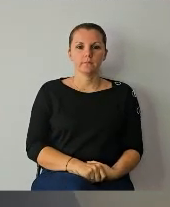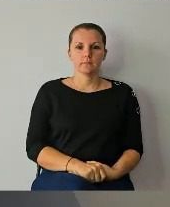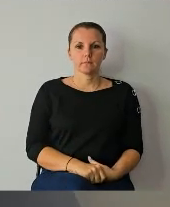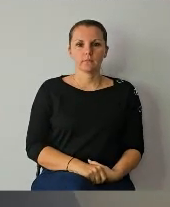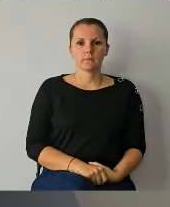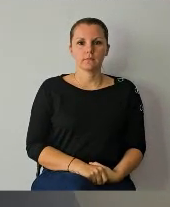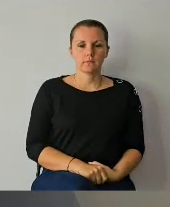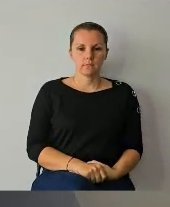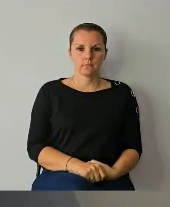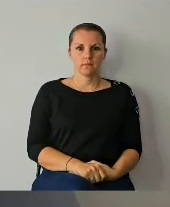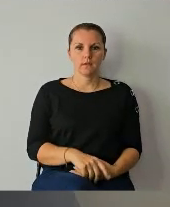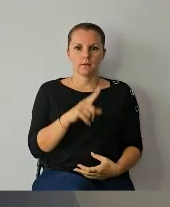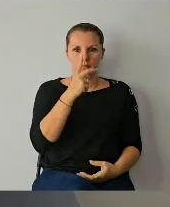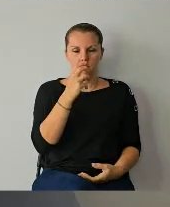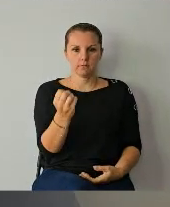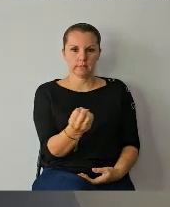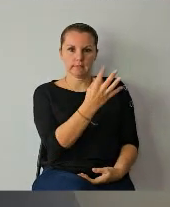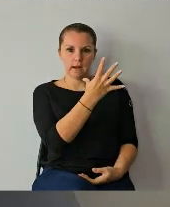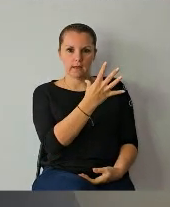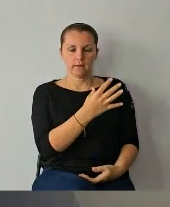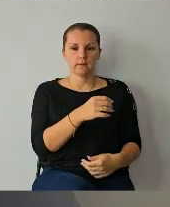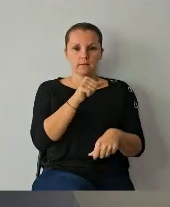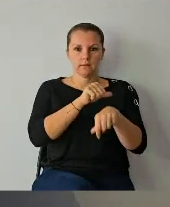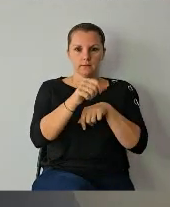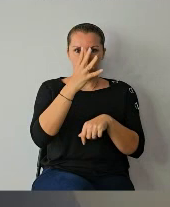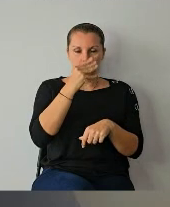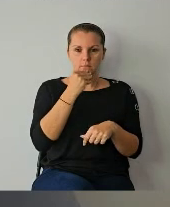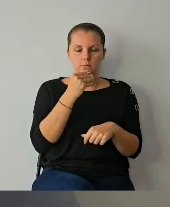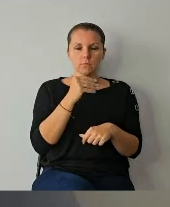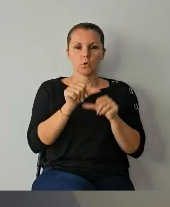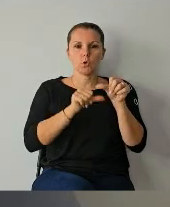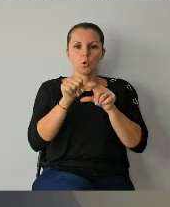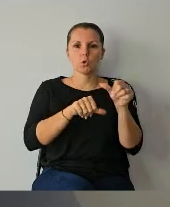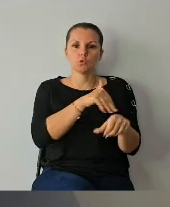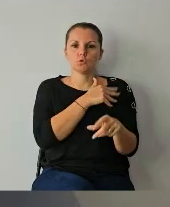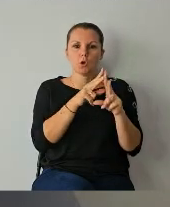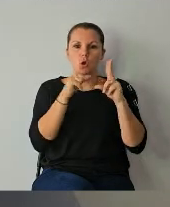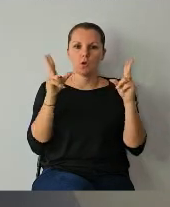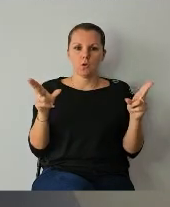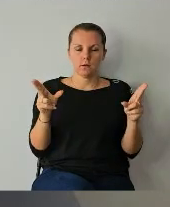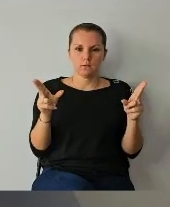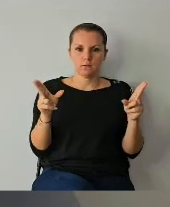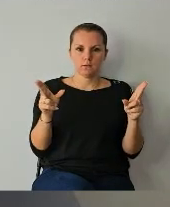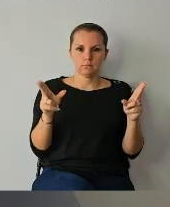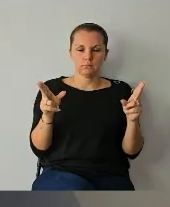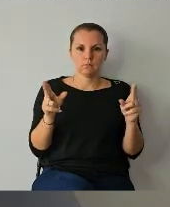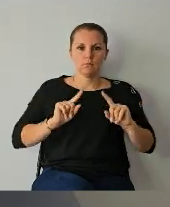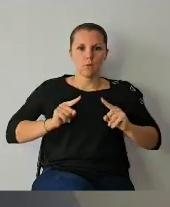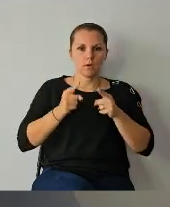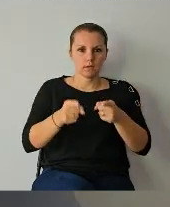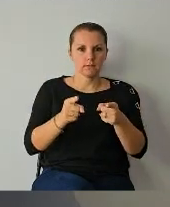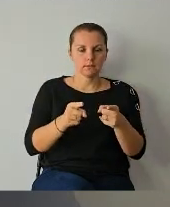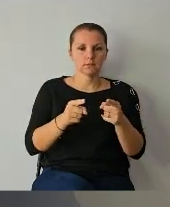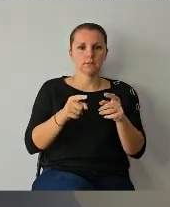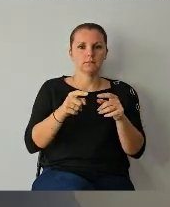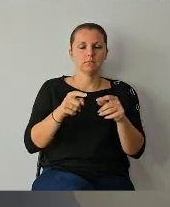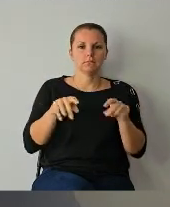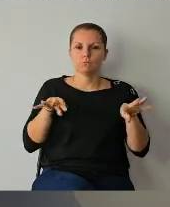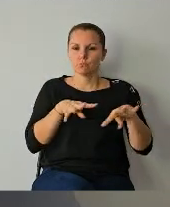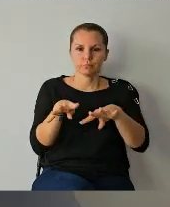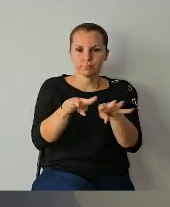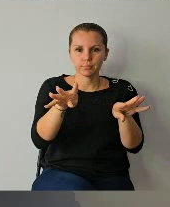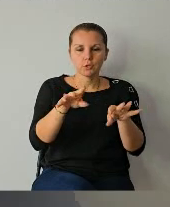Na zamieszczonym slajdzie mamy przedstawiony rok szkolny organizacji sieci szkół i placówek